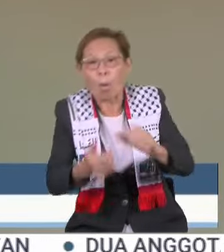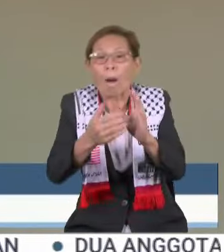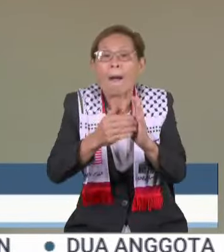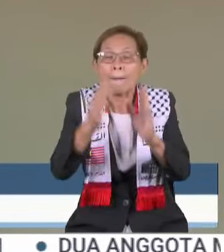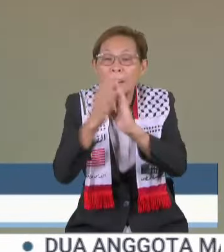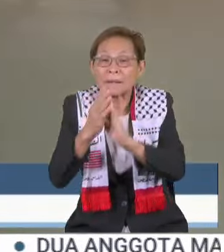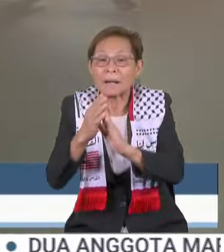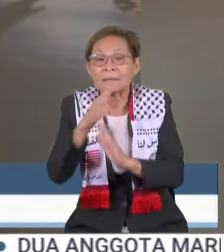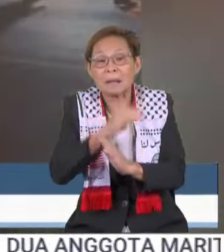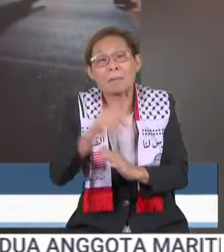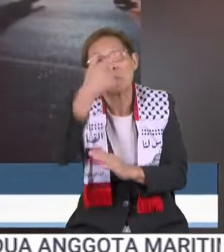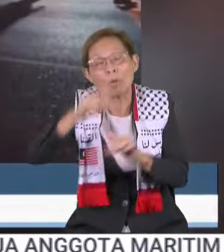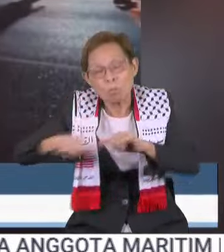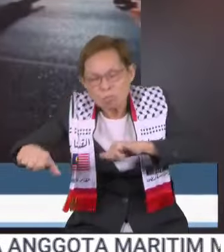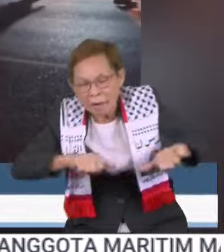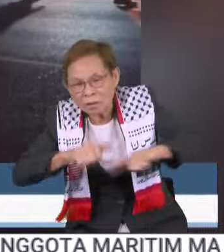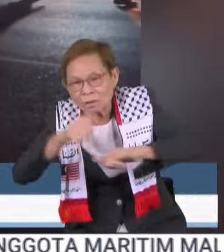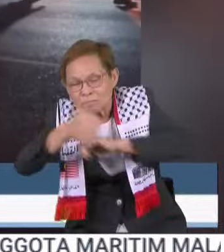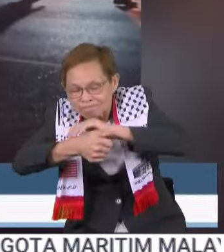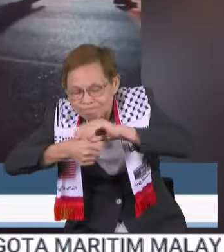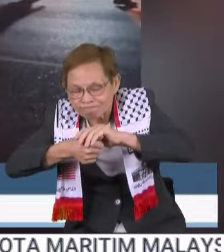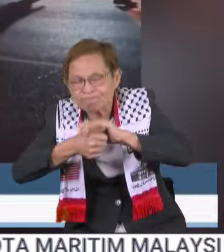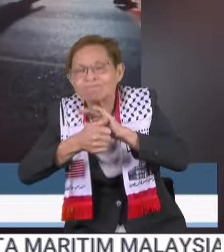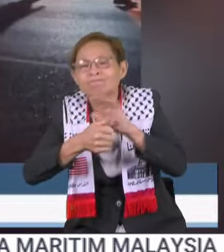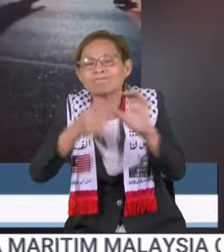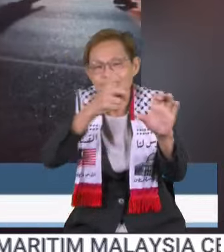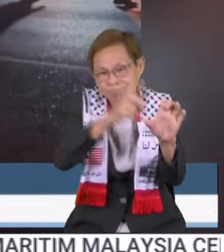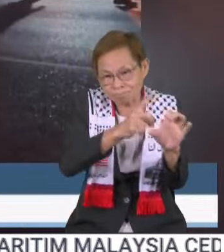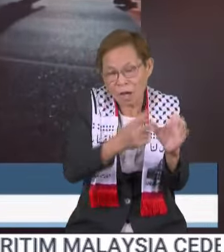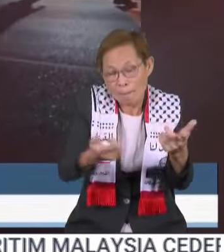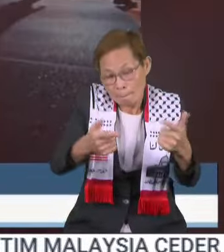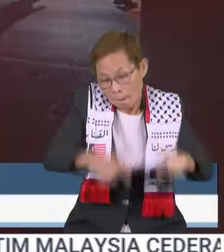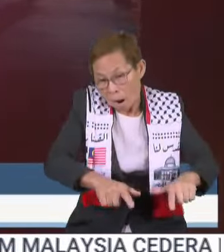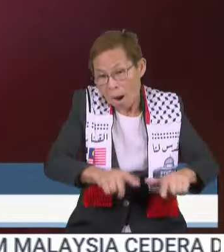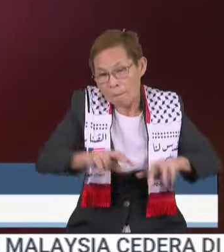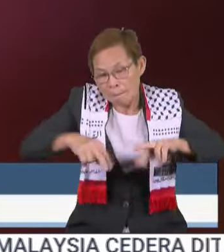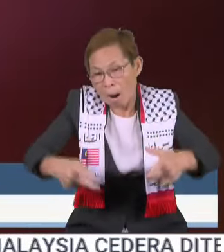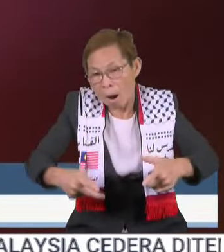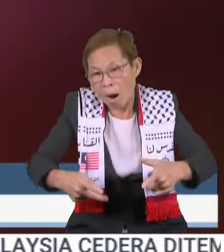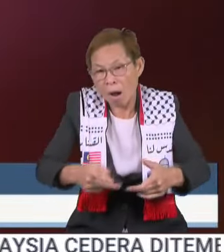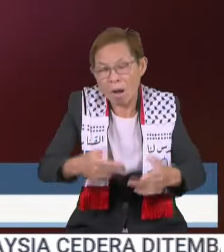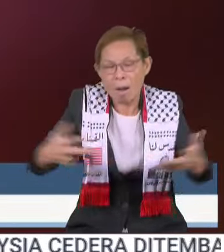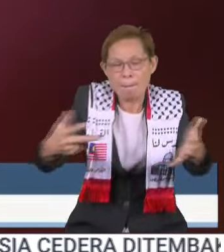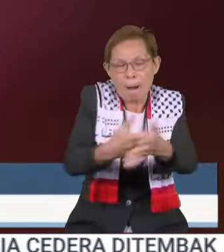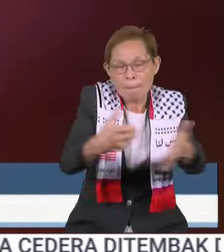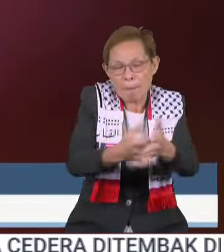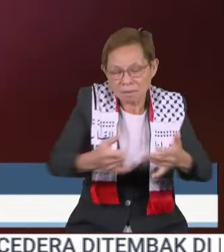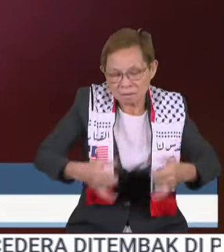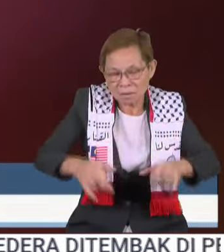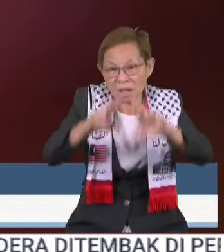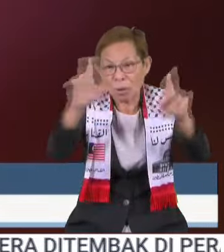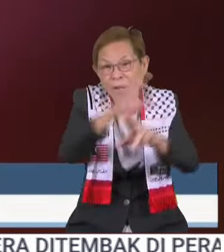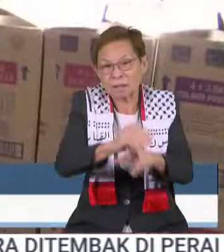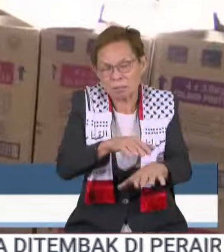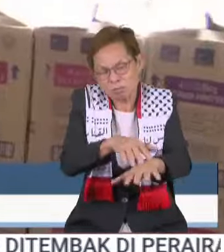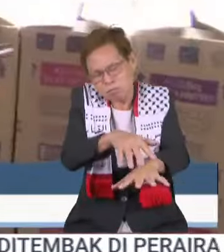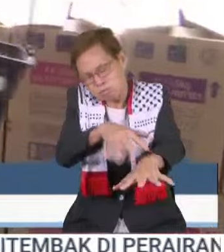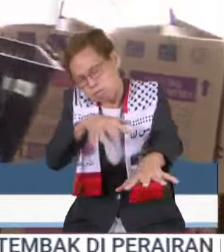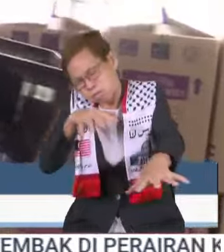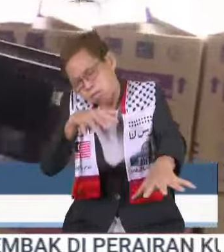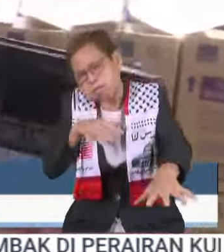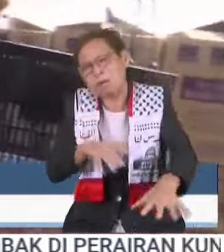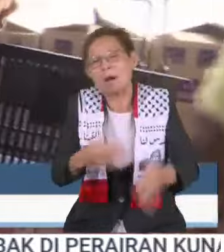siburan berikutan aktiviti penyeludupan minyak. Insiden terbabit telah mengakibatkan kemalangan jalan raya selain kesesakan lalu lintas.